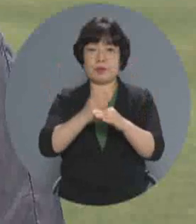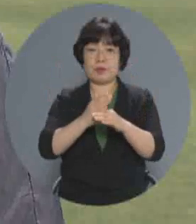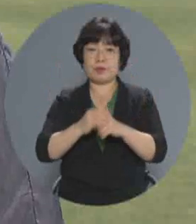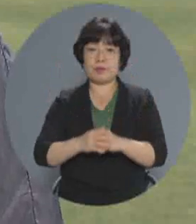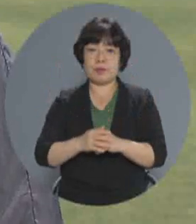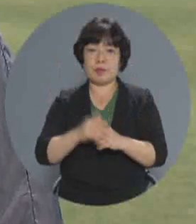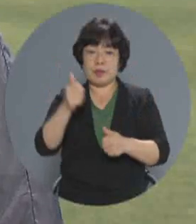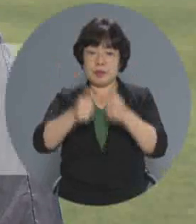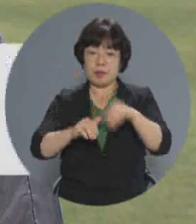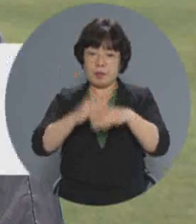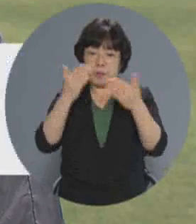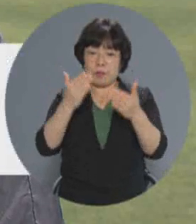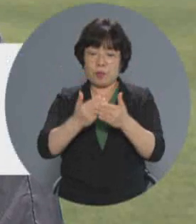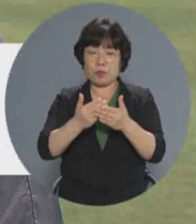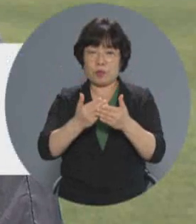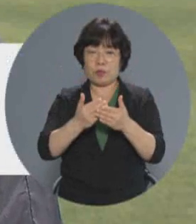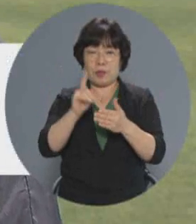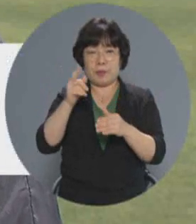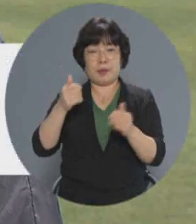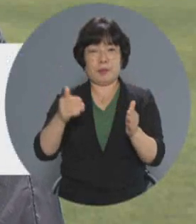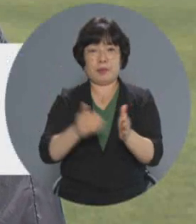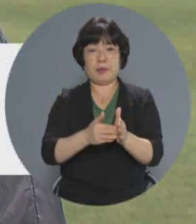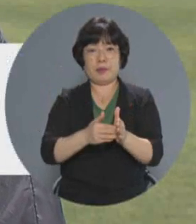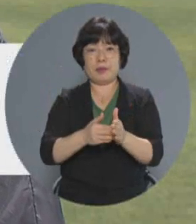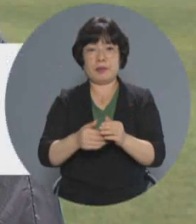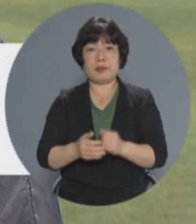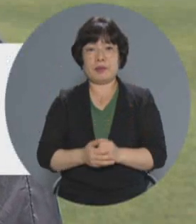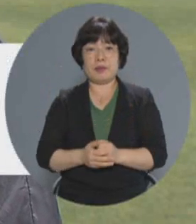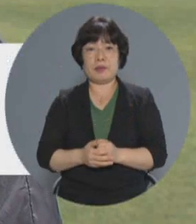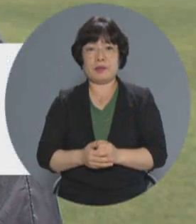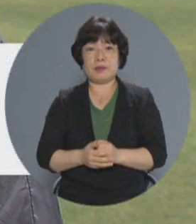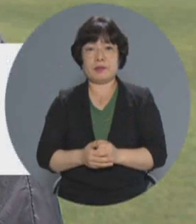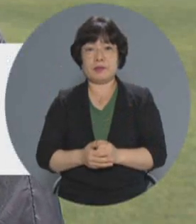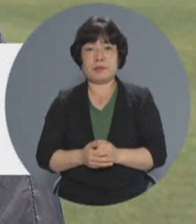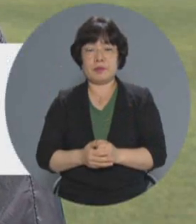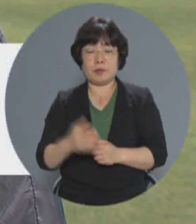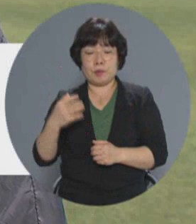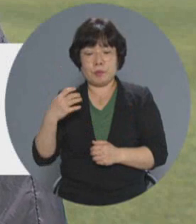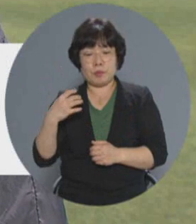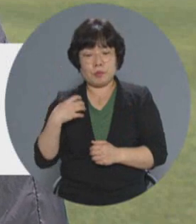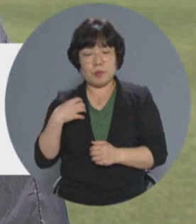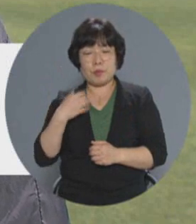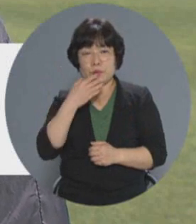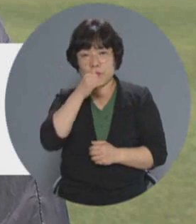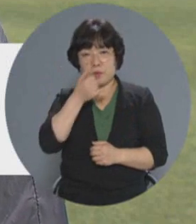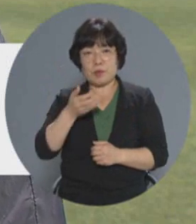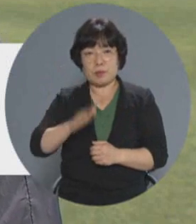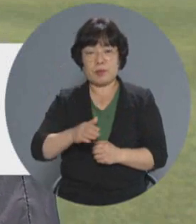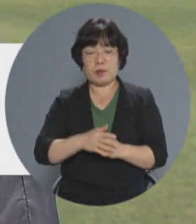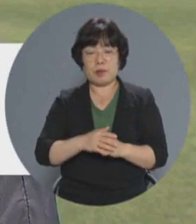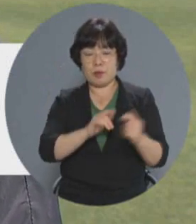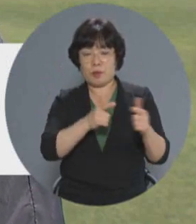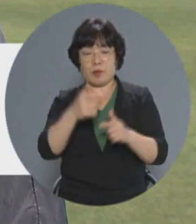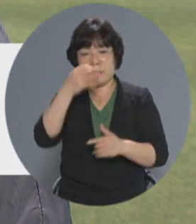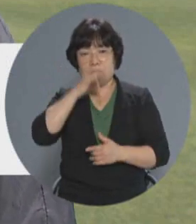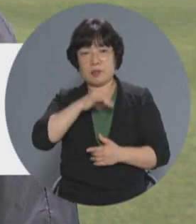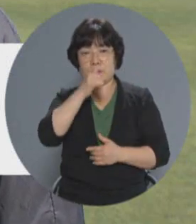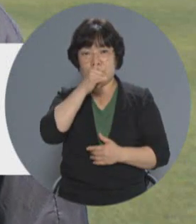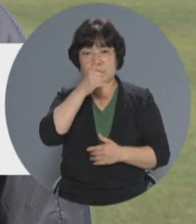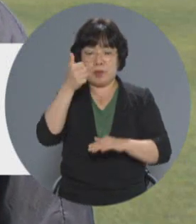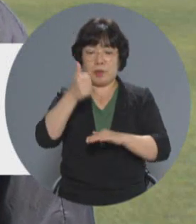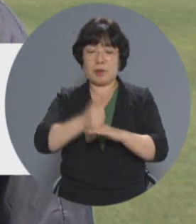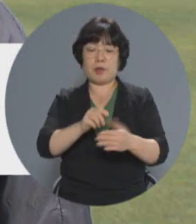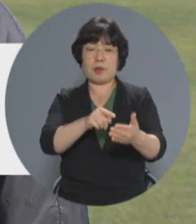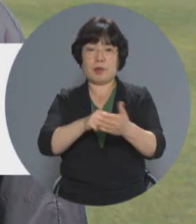환경 제 모든 것을 걸고 해야 되는 거기 때문에 뭐 부담이 있다면 부담이 있지만 살이 갖고는 것도 굉장히 많아요 결과가